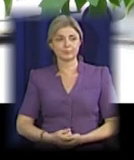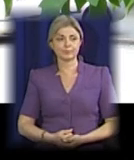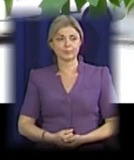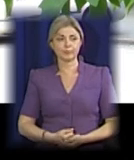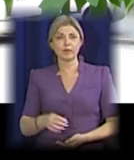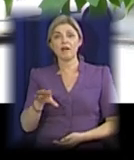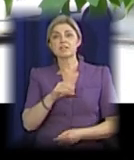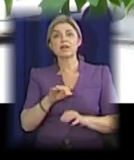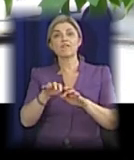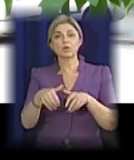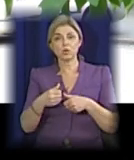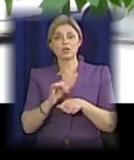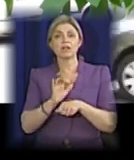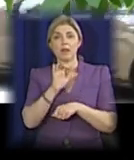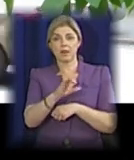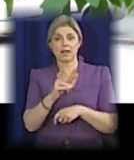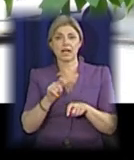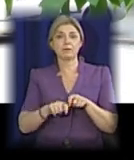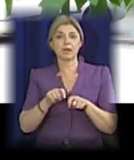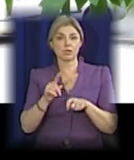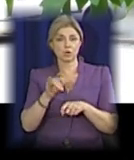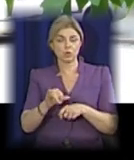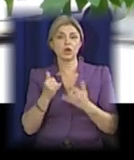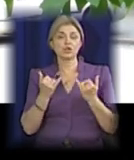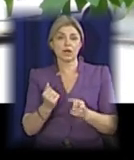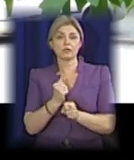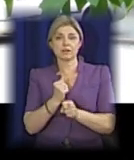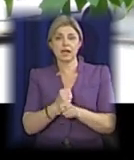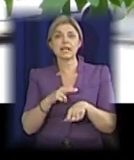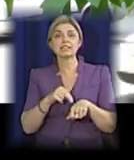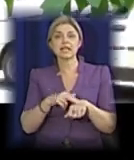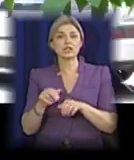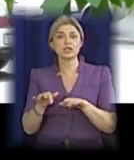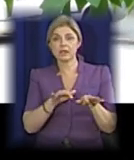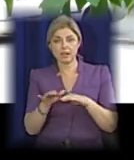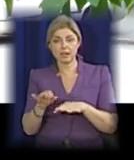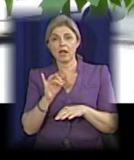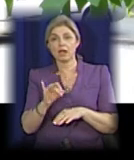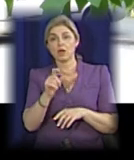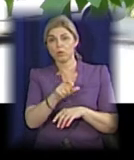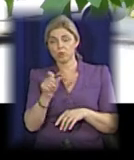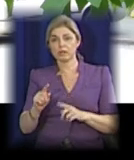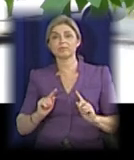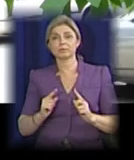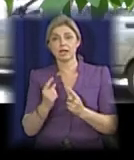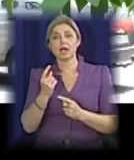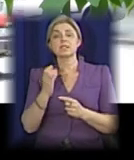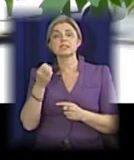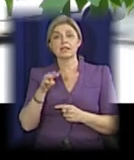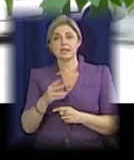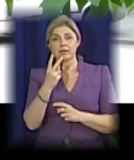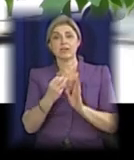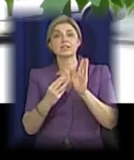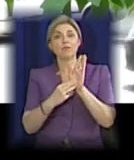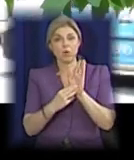Все вилучено, направлено було на експертизу. Зараз проводяться слідчі дії. Вказані особи затримані в порядку статті 208.